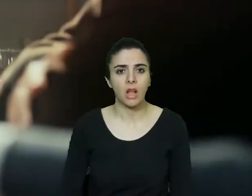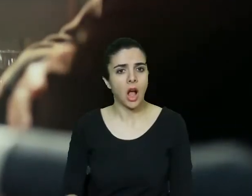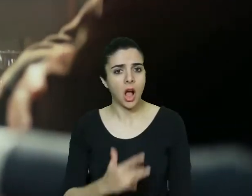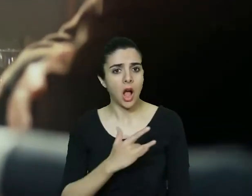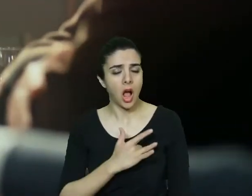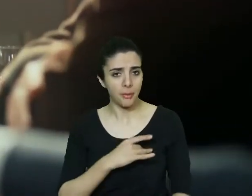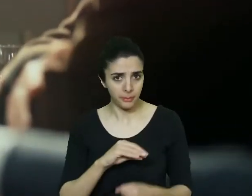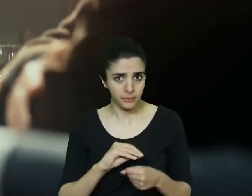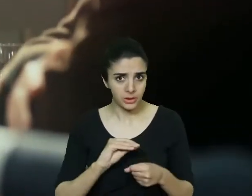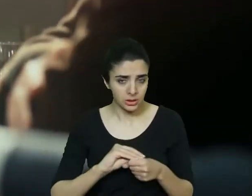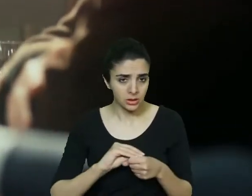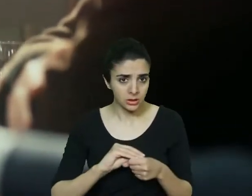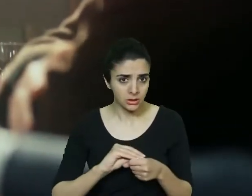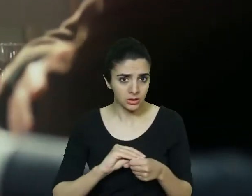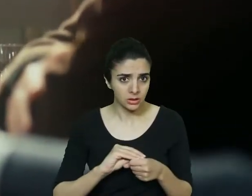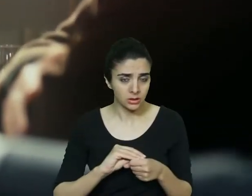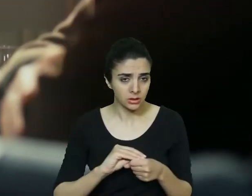Kalbimiz.